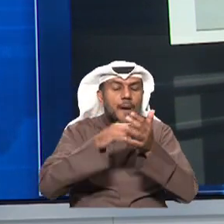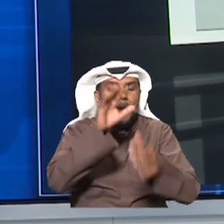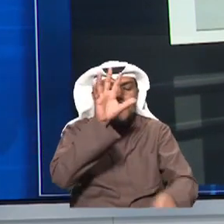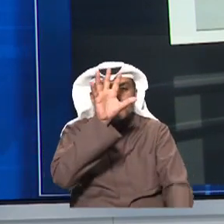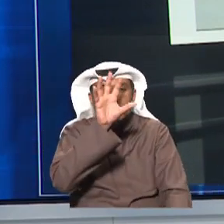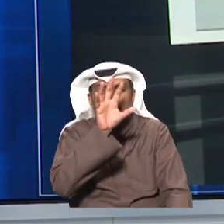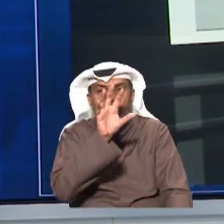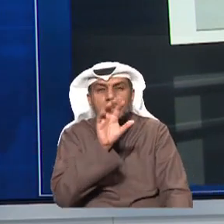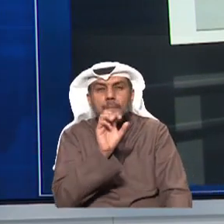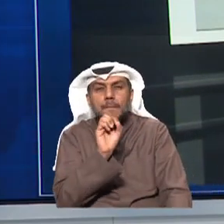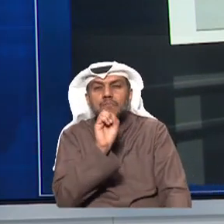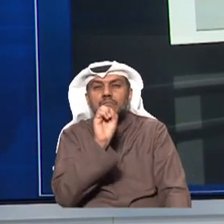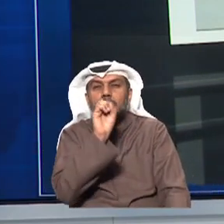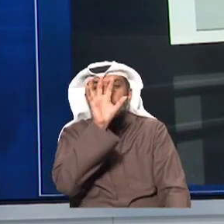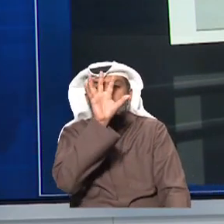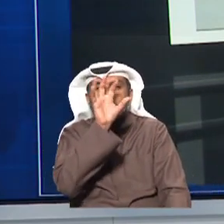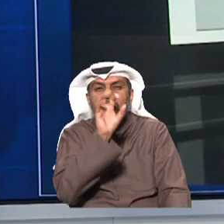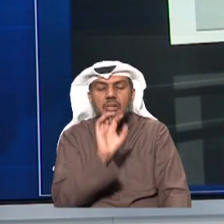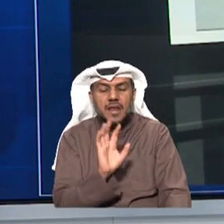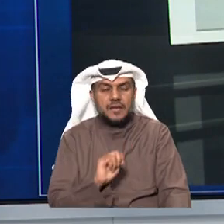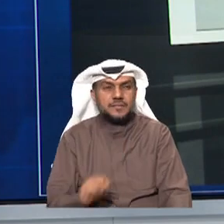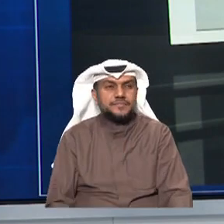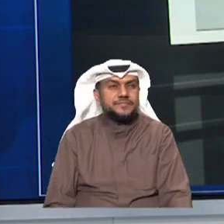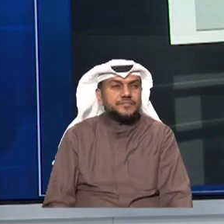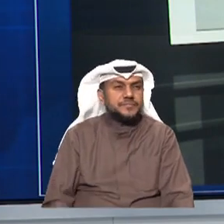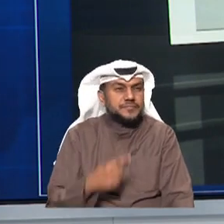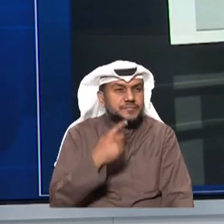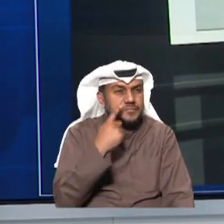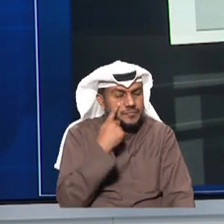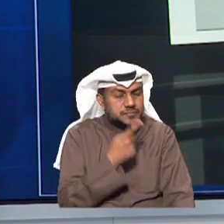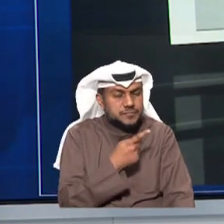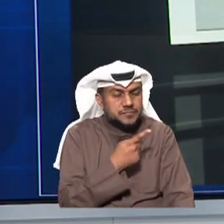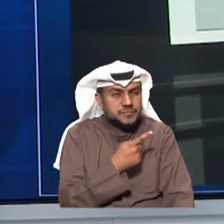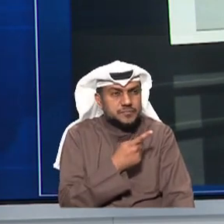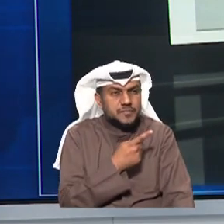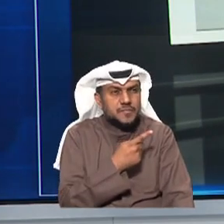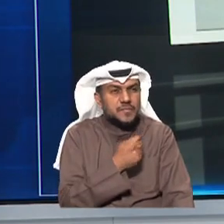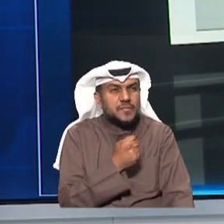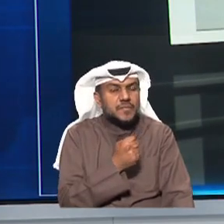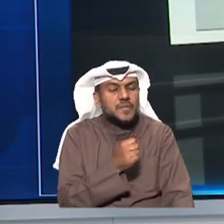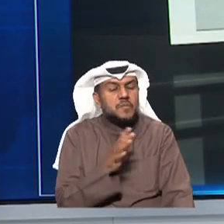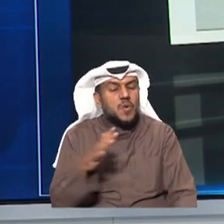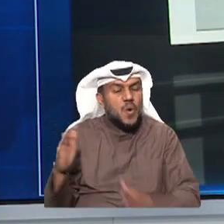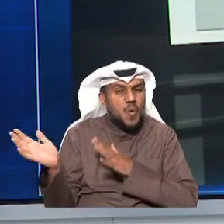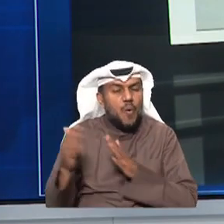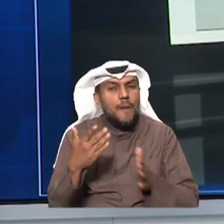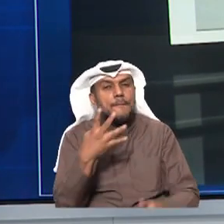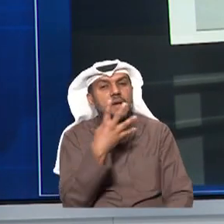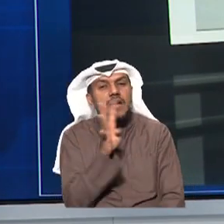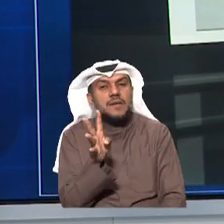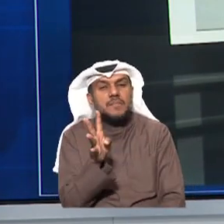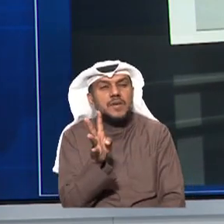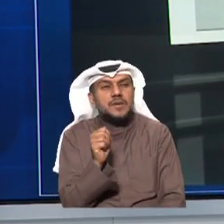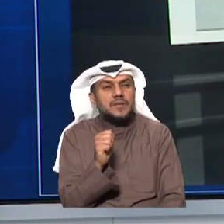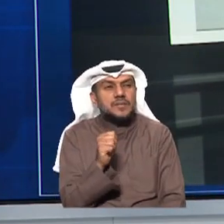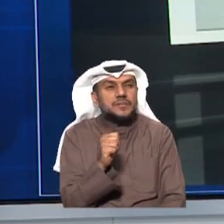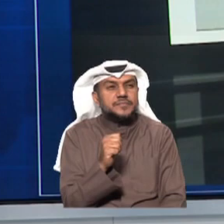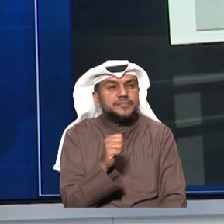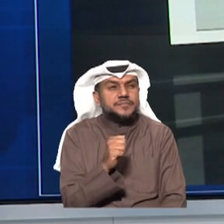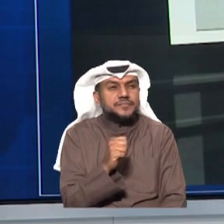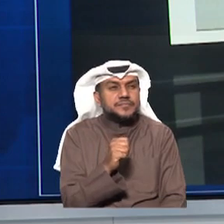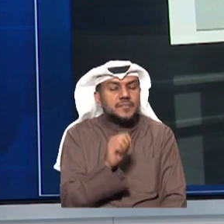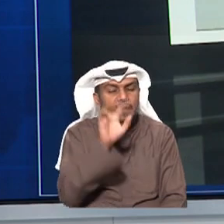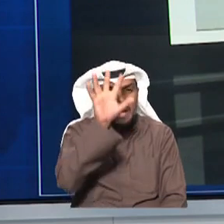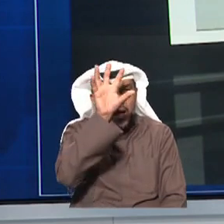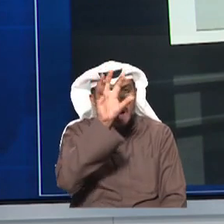النهار، راح يصاحبها نشاط نسبي في الرياح، قد تصل سرعة الرياح ل 40 كيلومتر في الساعة. ابتداء من مساء يوم